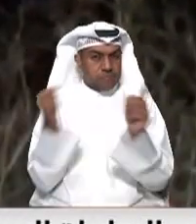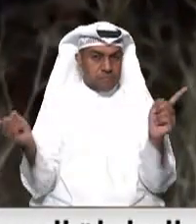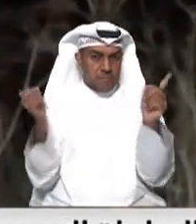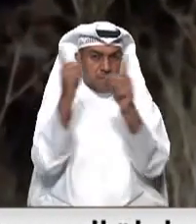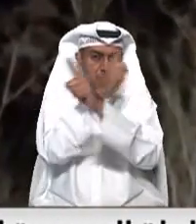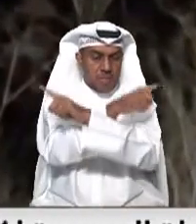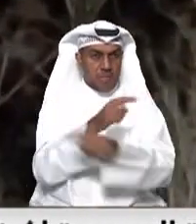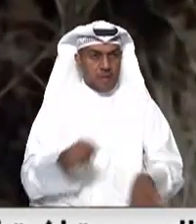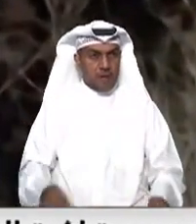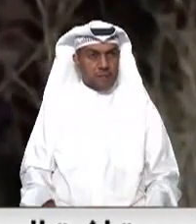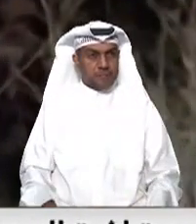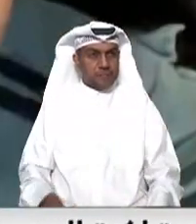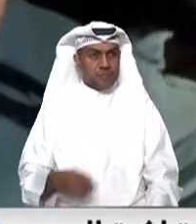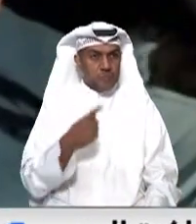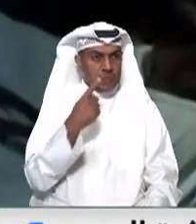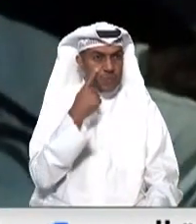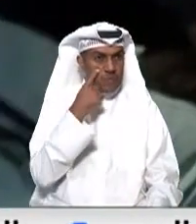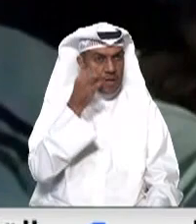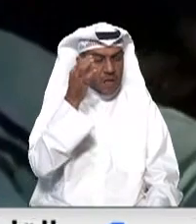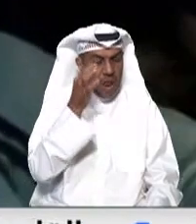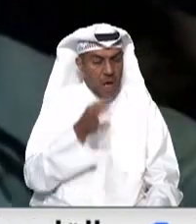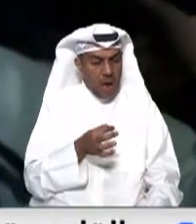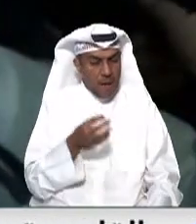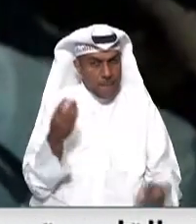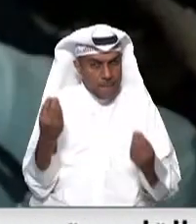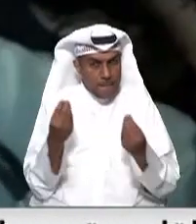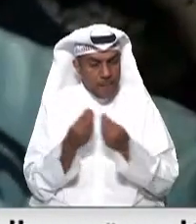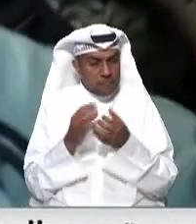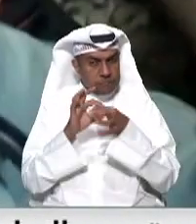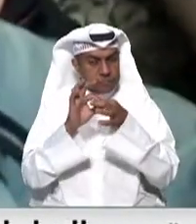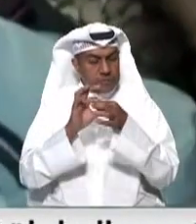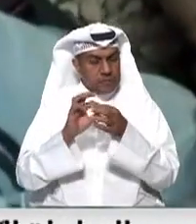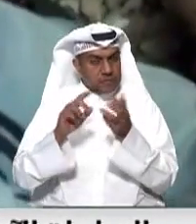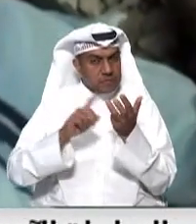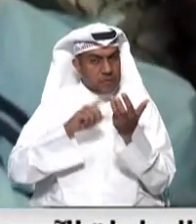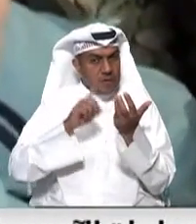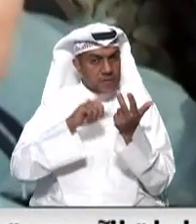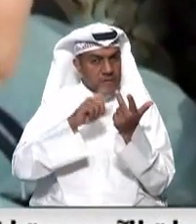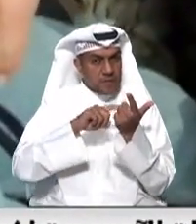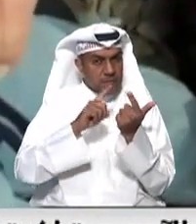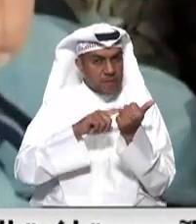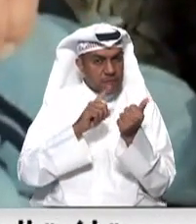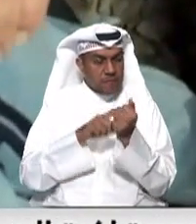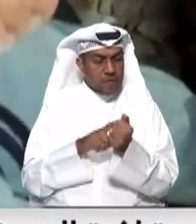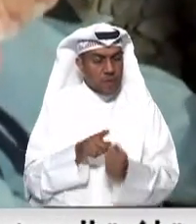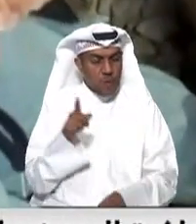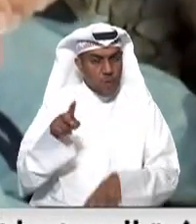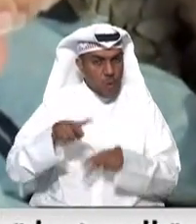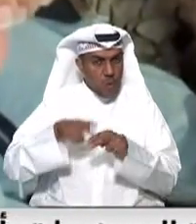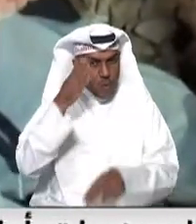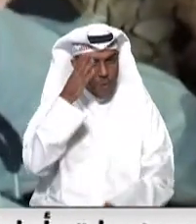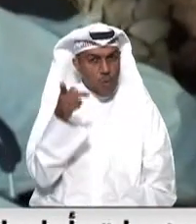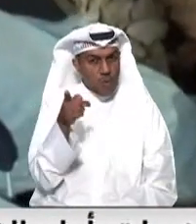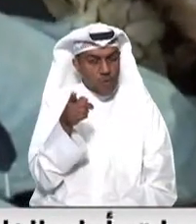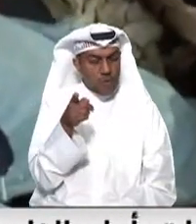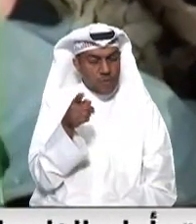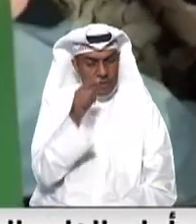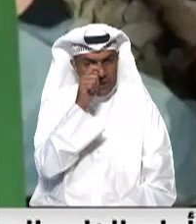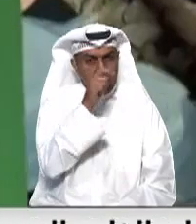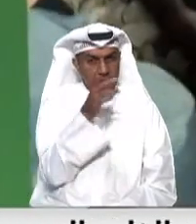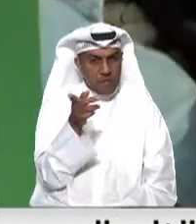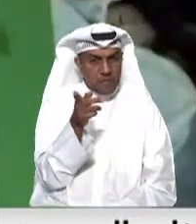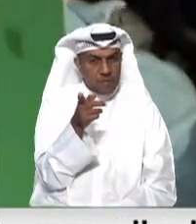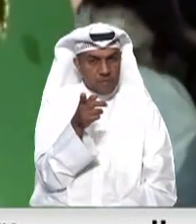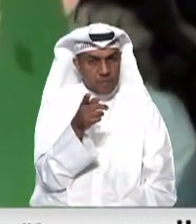الأسرى حتى يلتزم الاحتلال ببنود الاتفاق، وأن هناك تجاوزات من الاحتلال في تطبيق